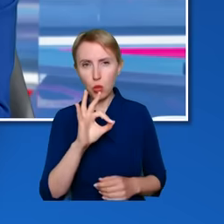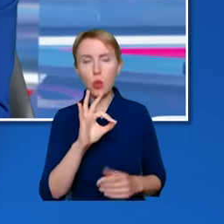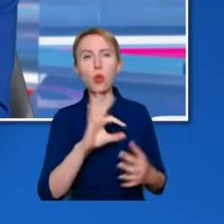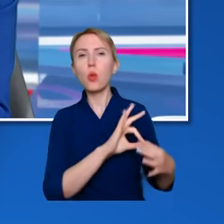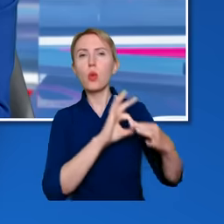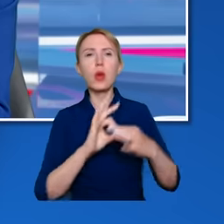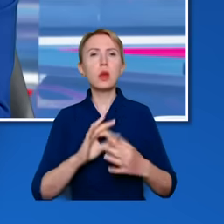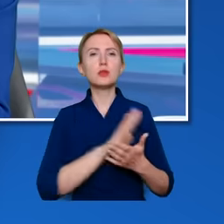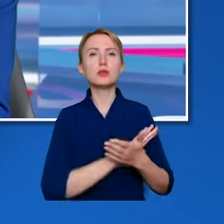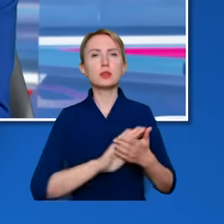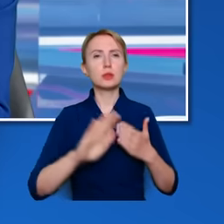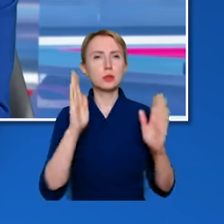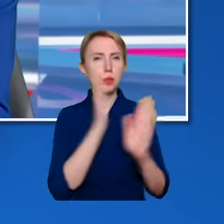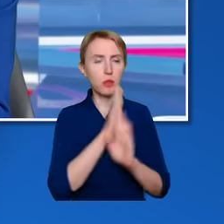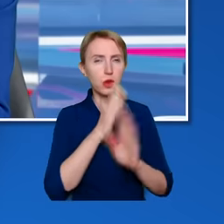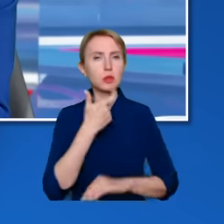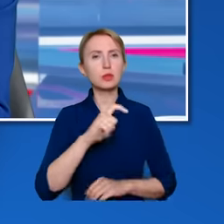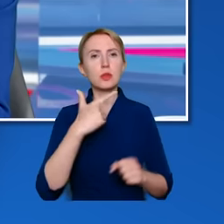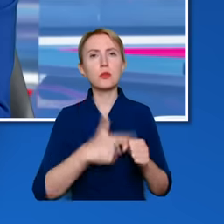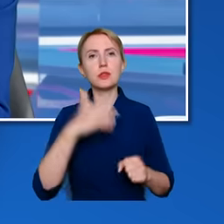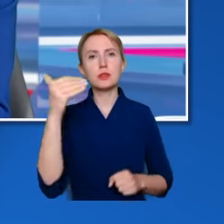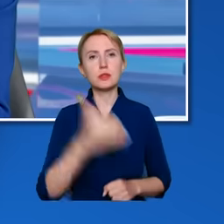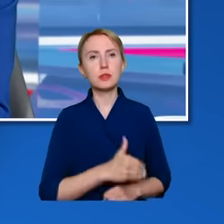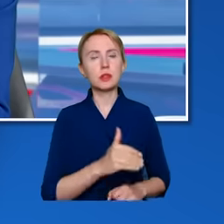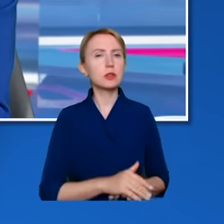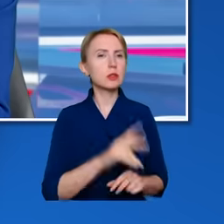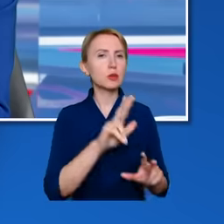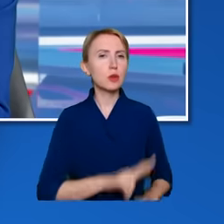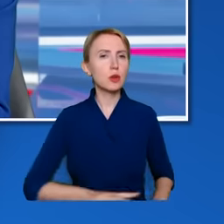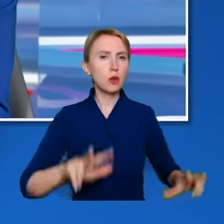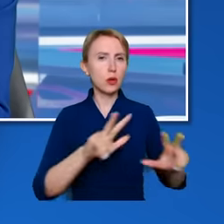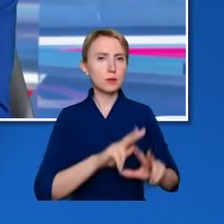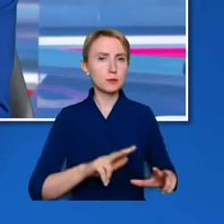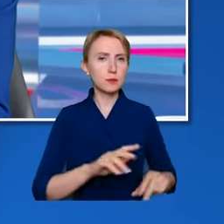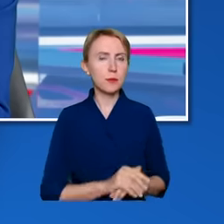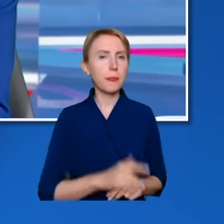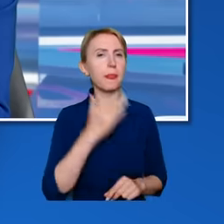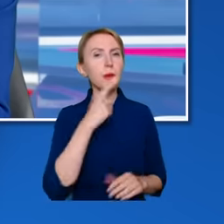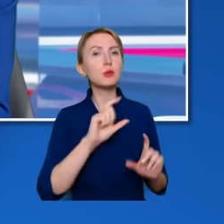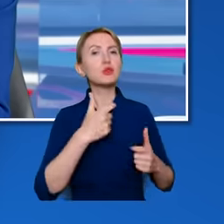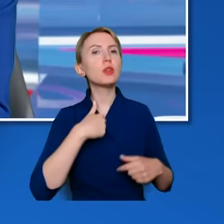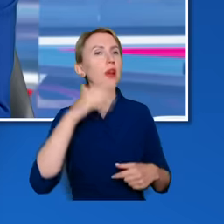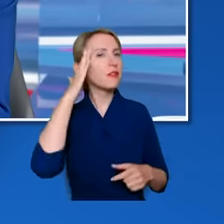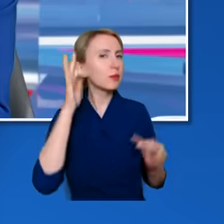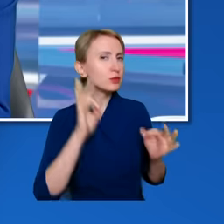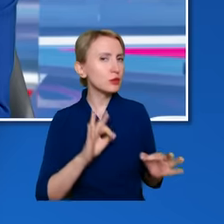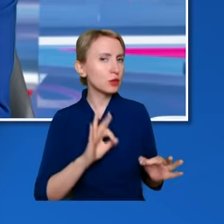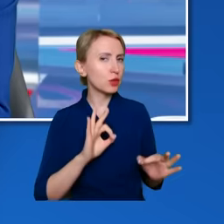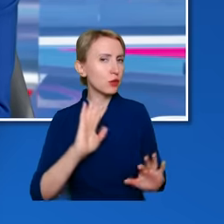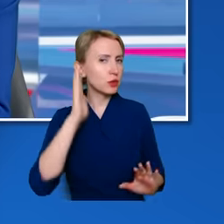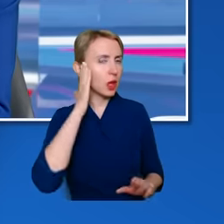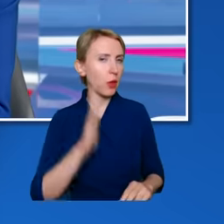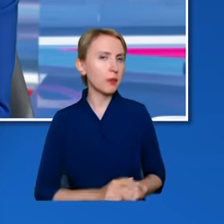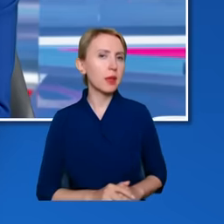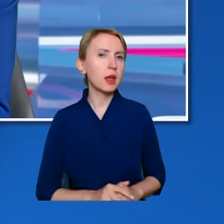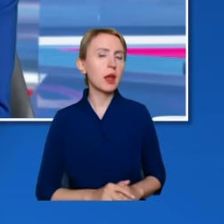dotyczący czystego powietrza. 120 tysięcy rodzin. A ja mówię o tym, co wiem dzisiaj, dzisiaj dowiedziałam. To, jeżeli